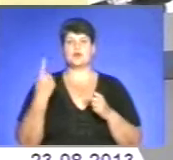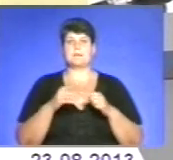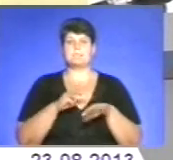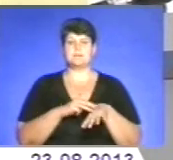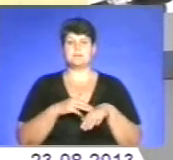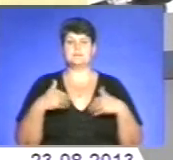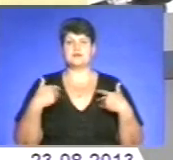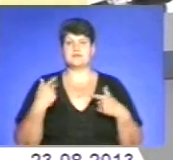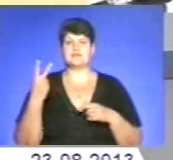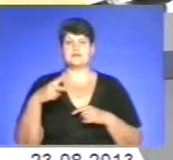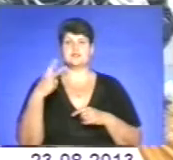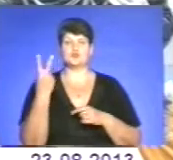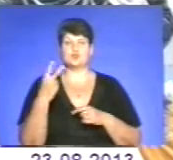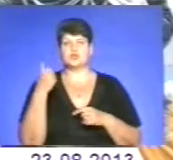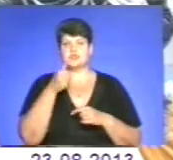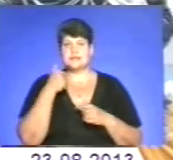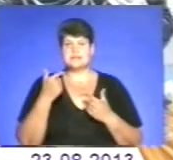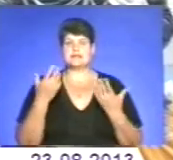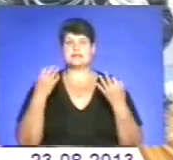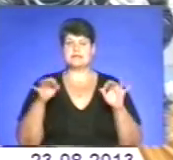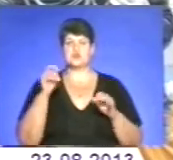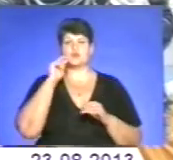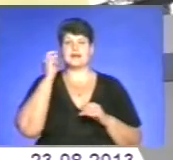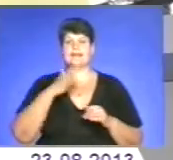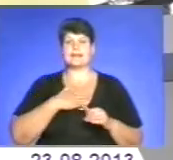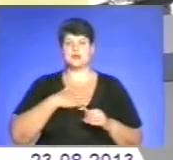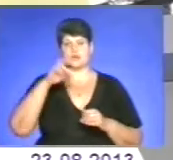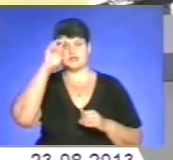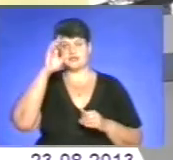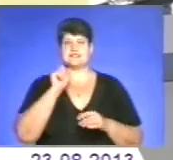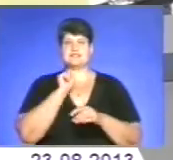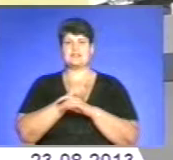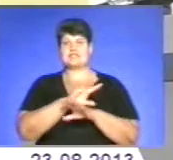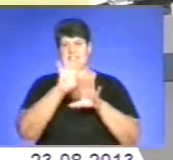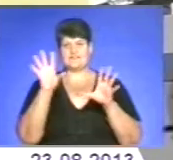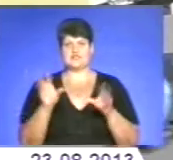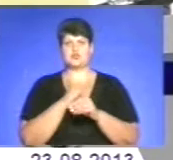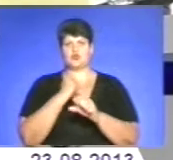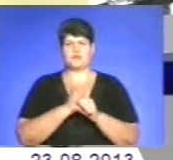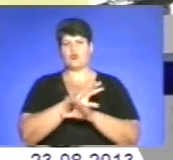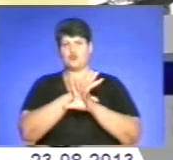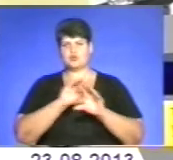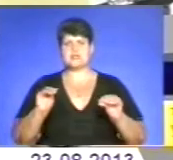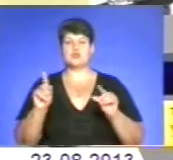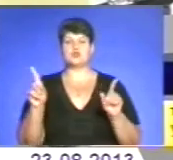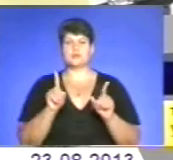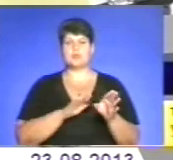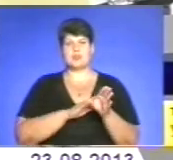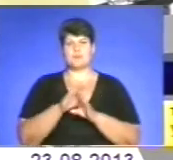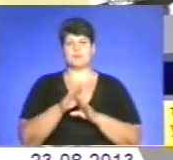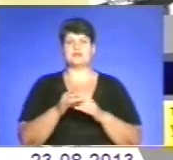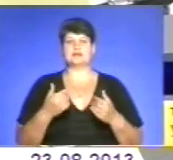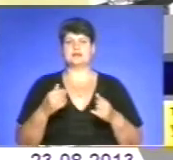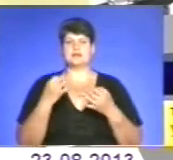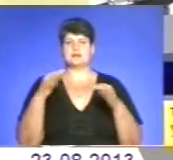привітали міліціонерів з 22-ю річницею незалежності нашої держави. Завдання усіх громадян України – зробити усе, щоб наповнити незалежність нашої